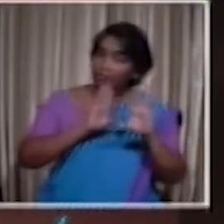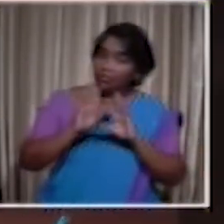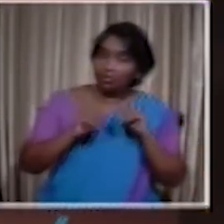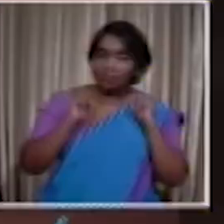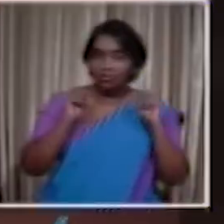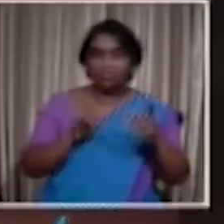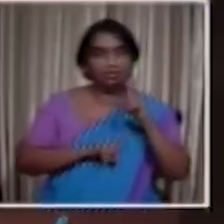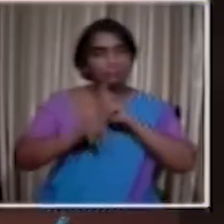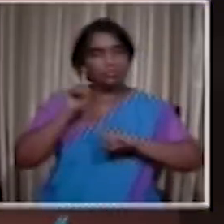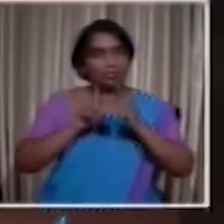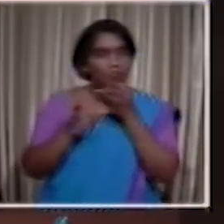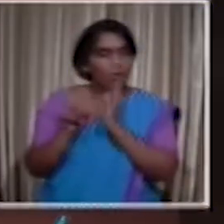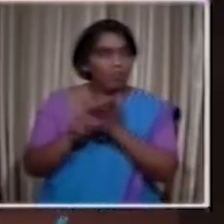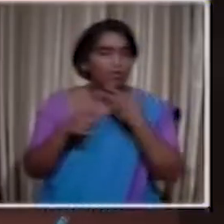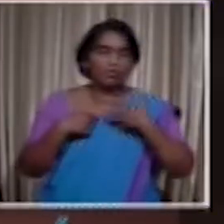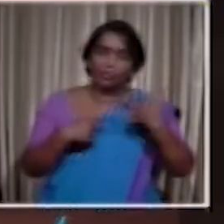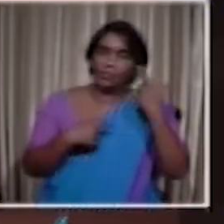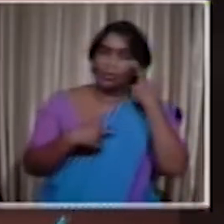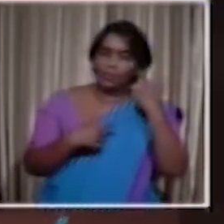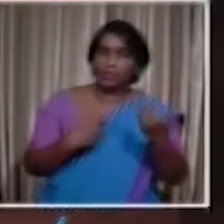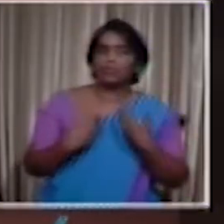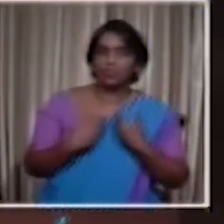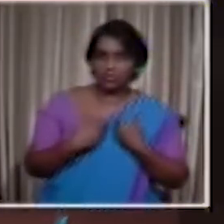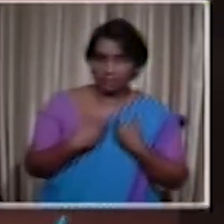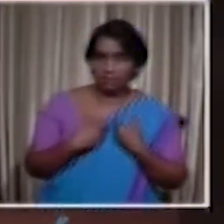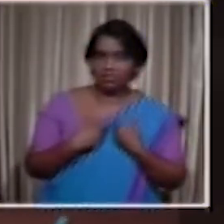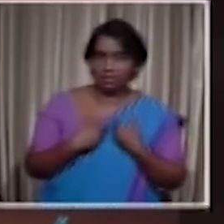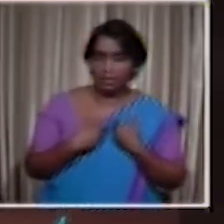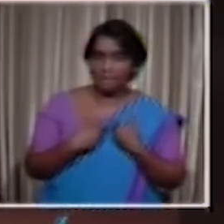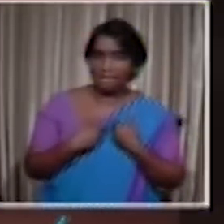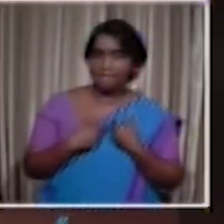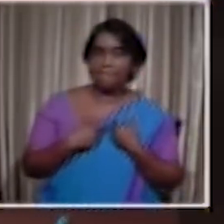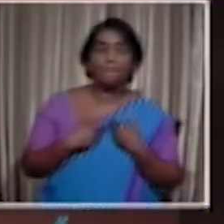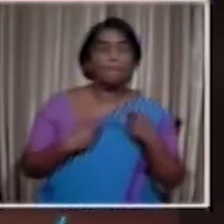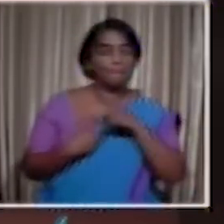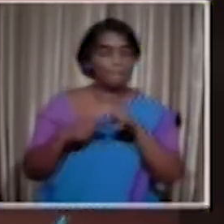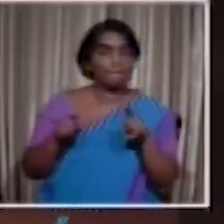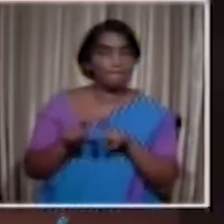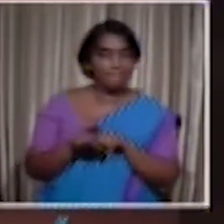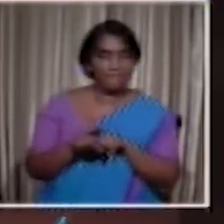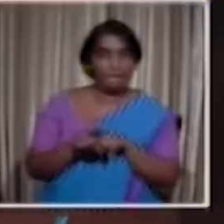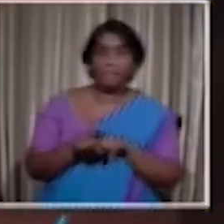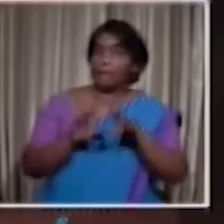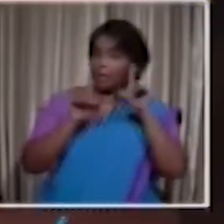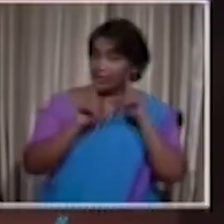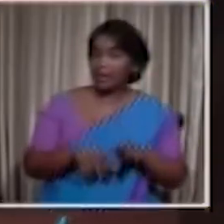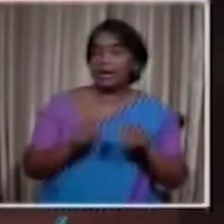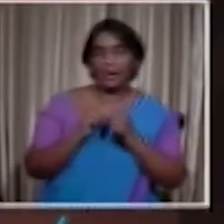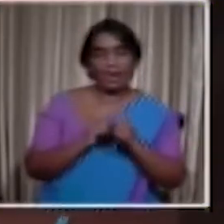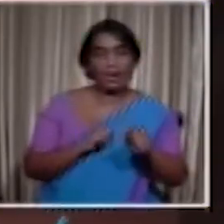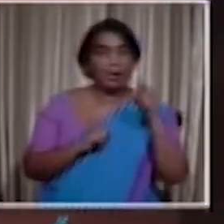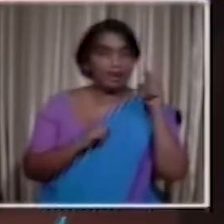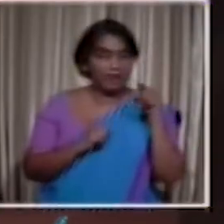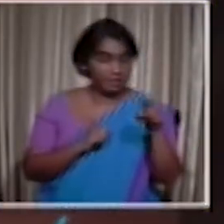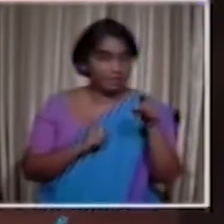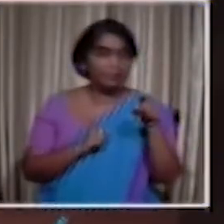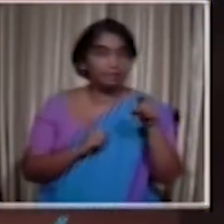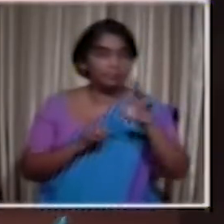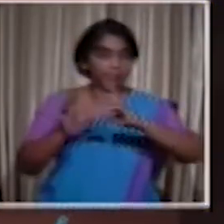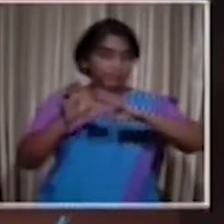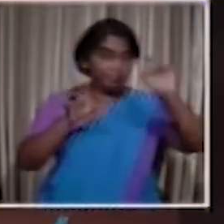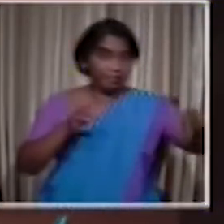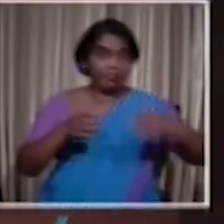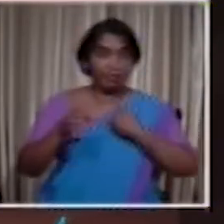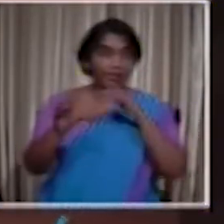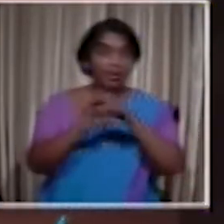ඕන සාකච්ඡාවක් පිළිබඳව දන්න. හරිද? ඒ නිසා තේරුම් ගන්න හොඳට. හරිද? ඒ නිසා එහෙමයි සිද්ධ වෙන්නේ. ඒ නිසා ඔබතුමා අයින් වෙලා මට දෙන්න